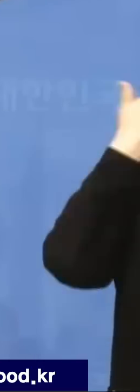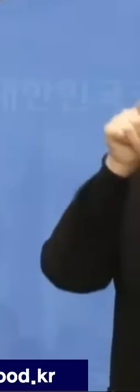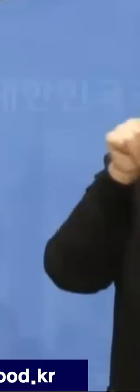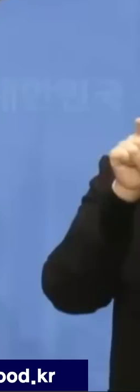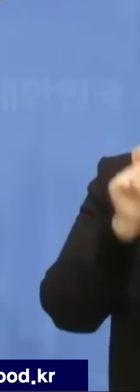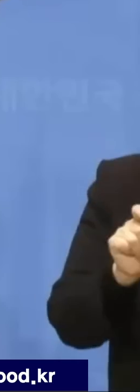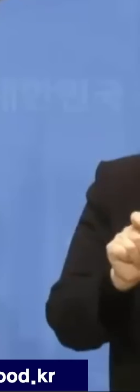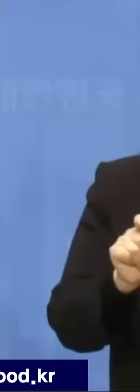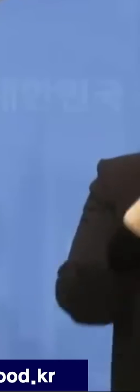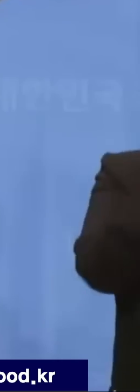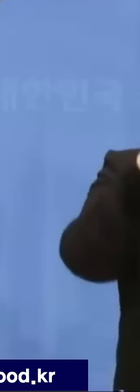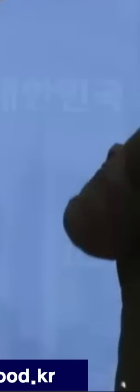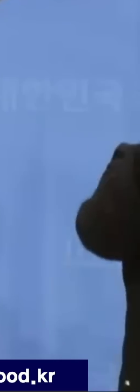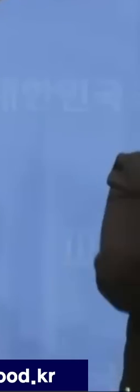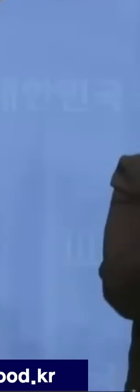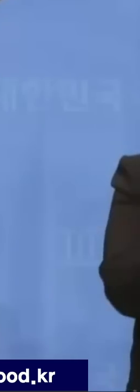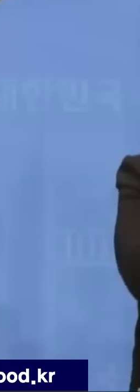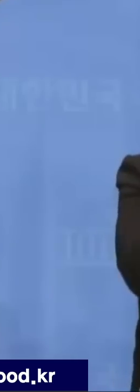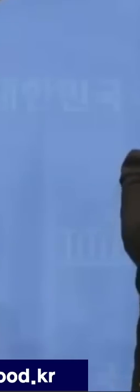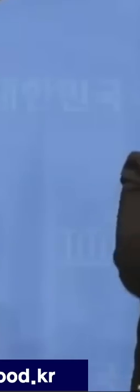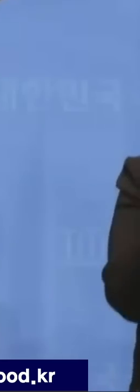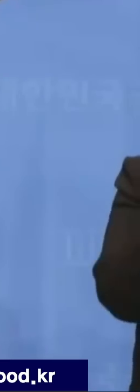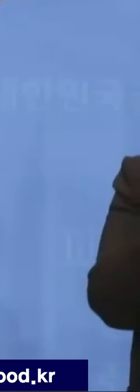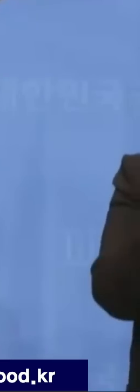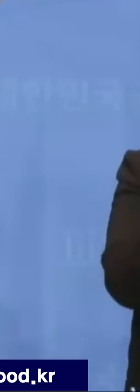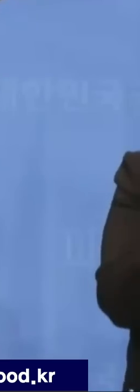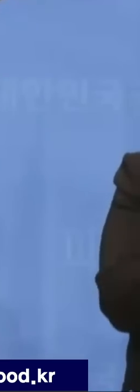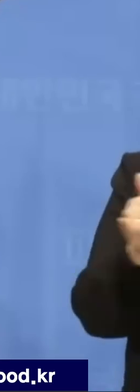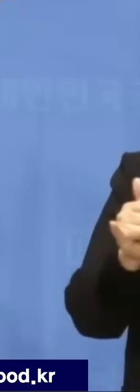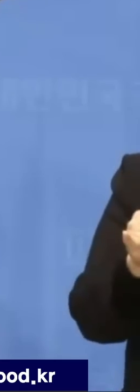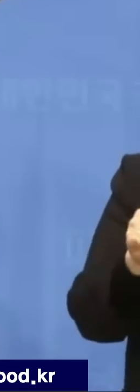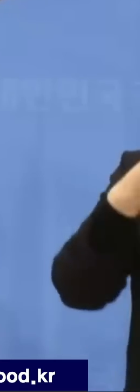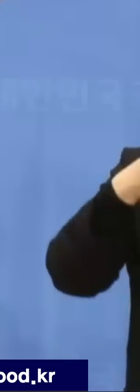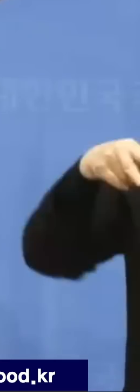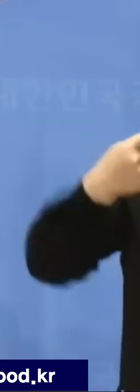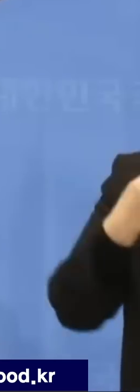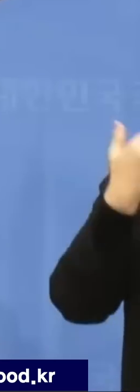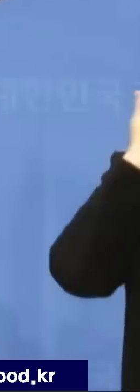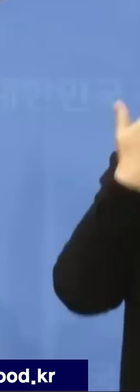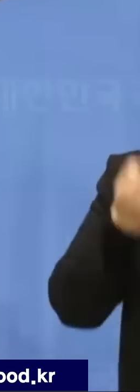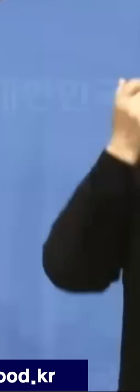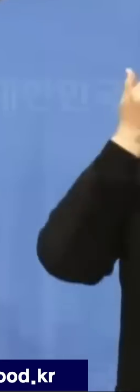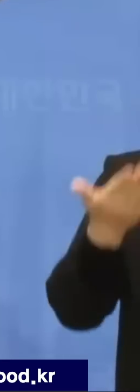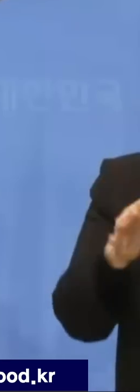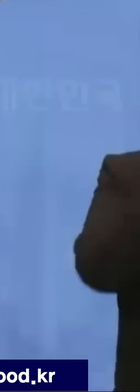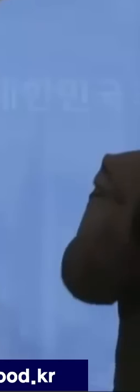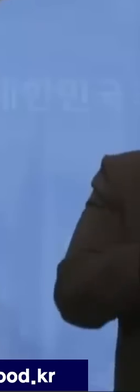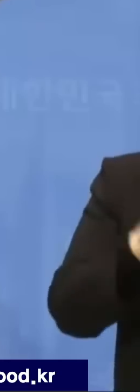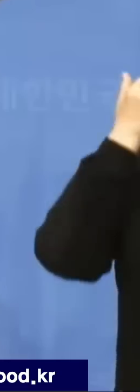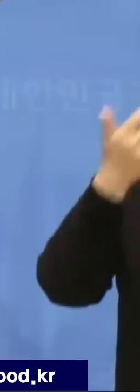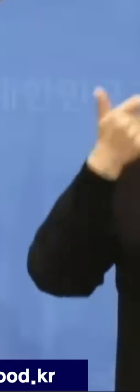가스 주식을 매입하는 국민 주식 매입 운동을 전개합니다.